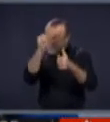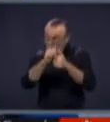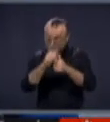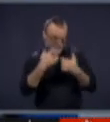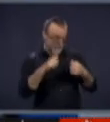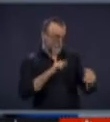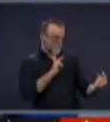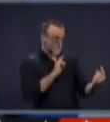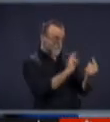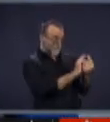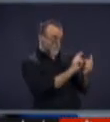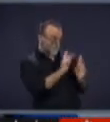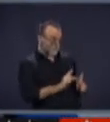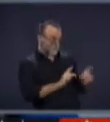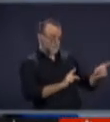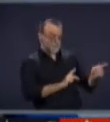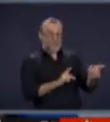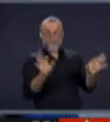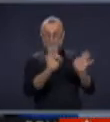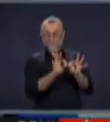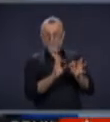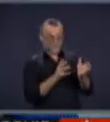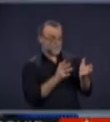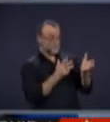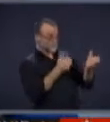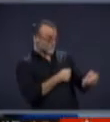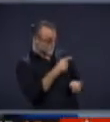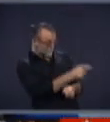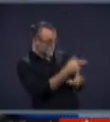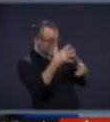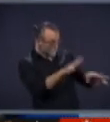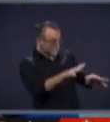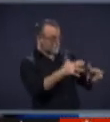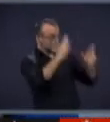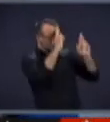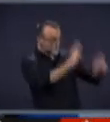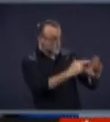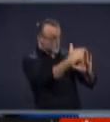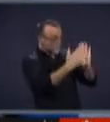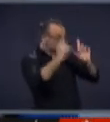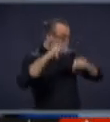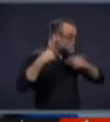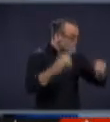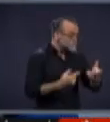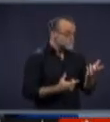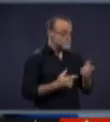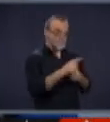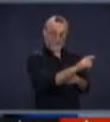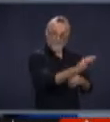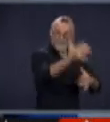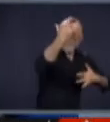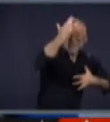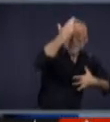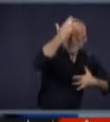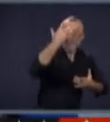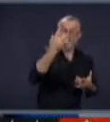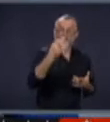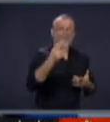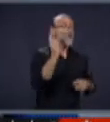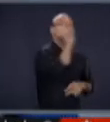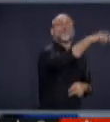de si vous rencontrez quelqu'un d'autre, vous devez être sûr que cette personne-là